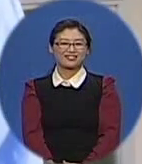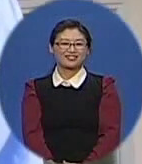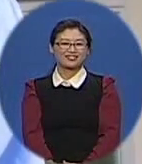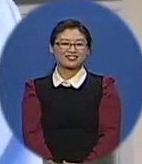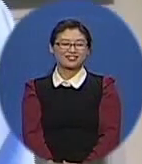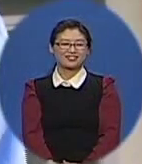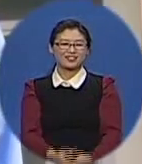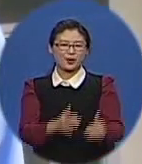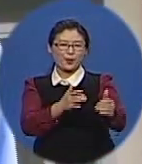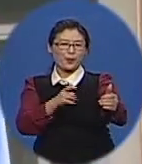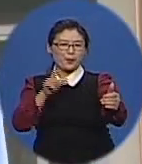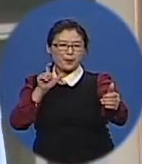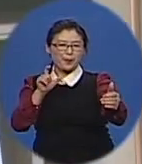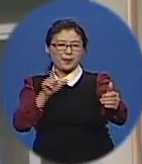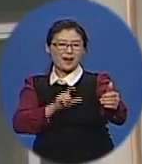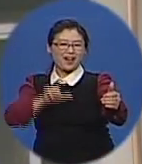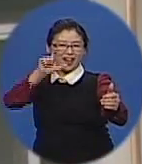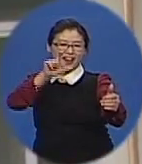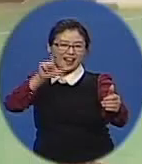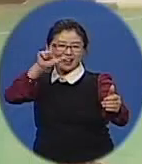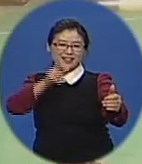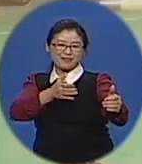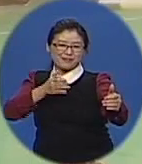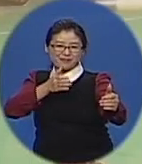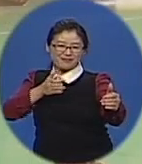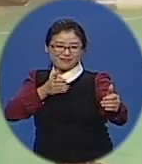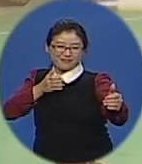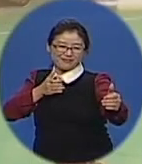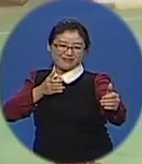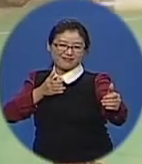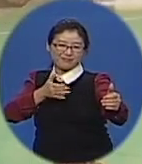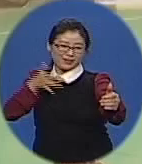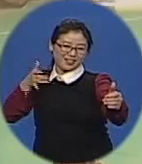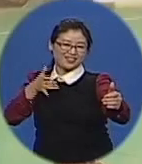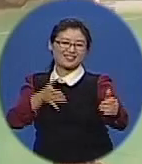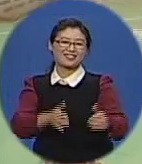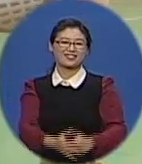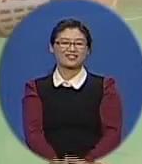많이 당기세요. 더, 더. 더, 더, 더, 더, 더, 더, 더. 하나, 둘, 셋. 핑아.